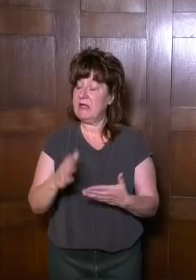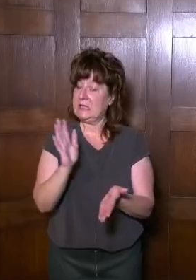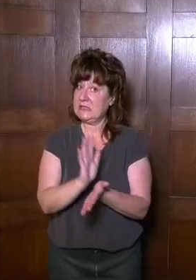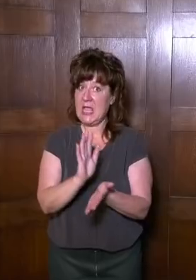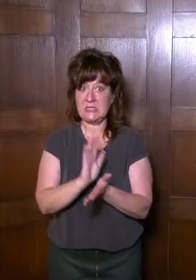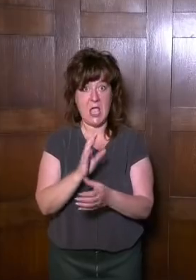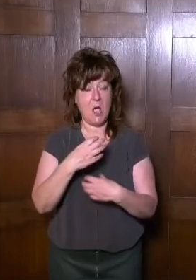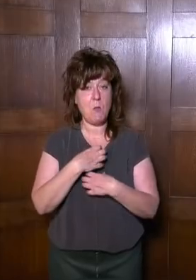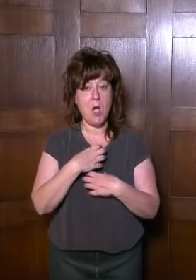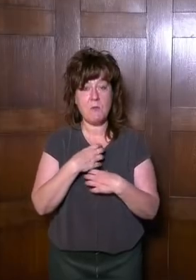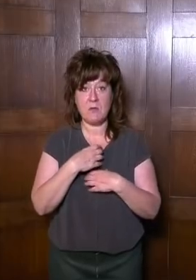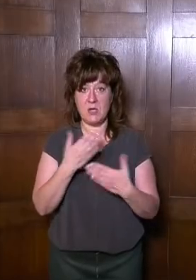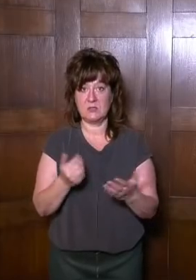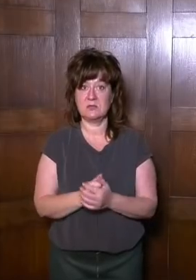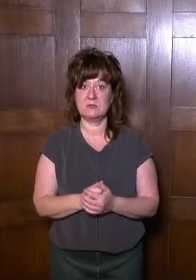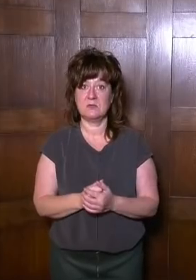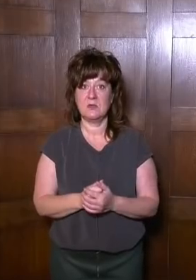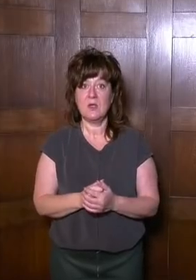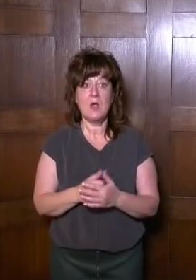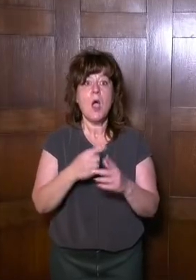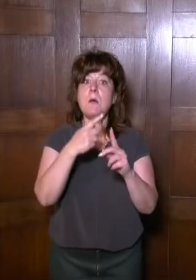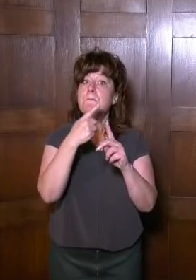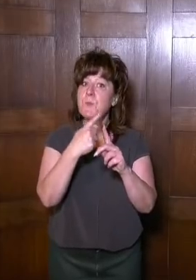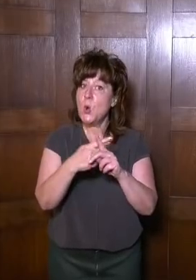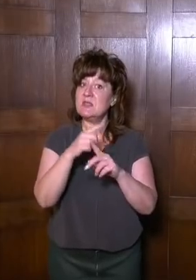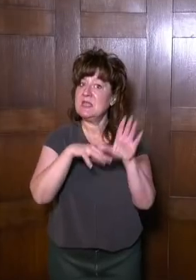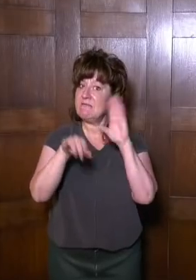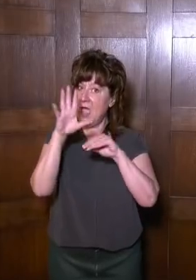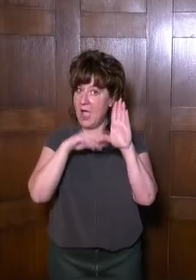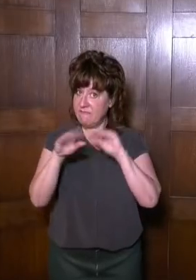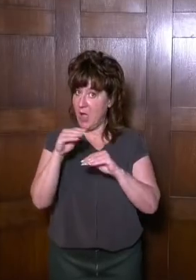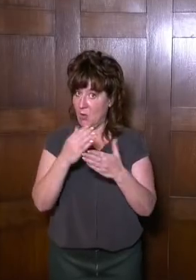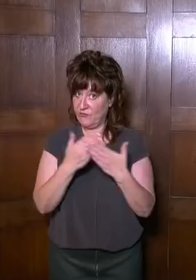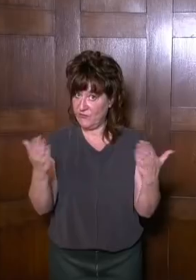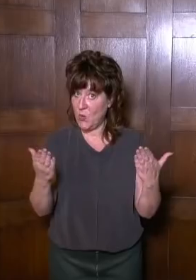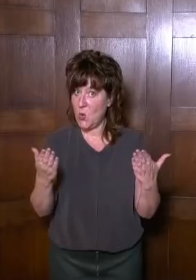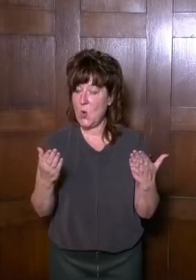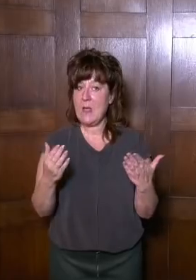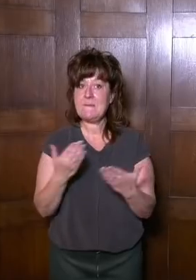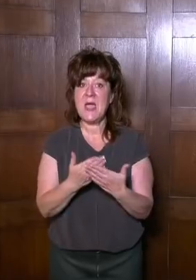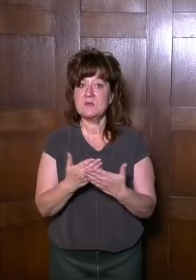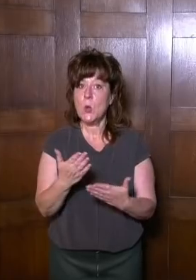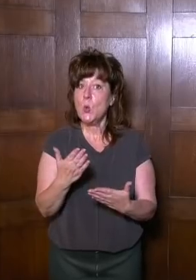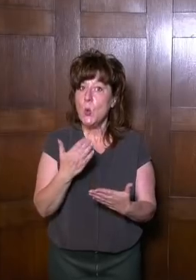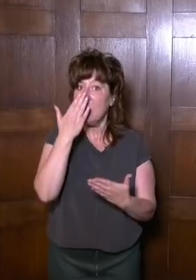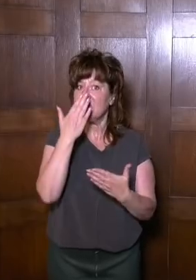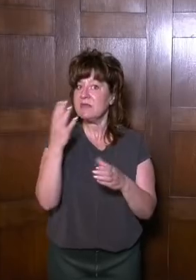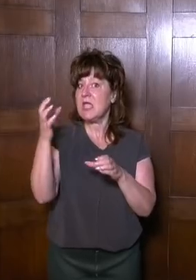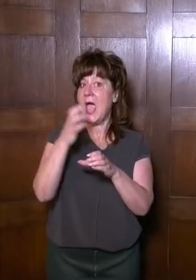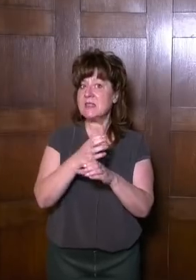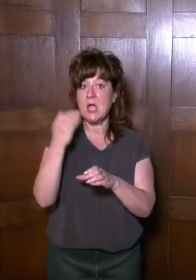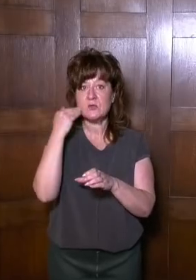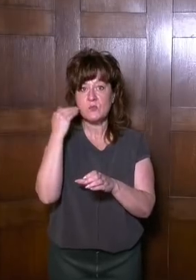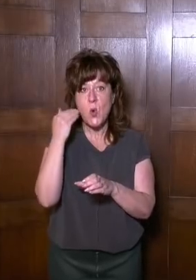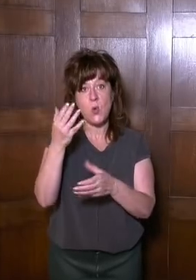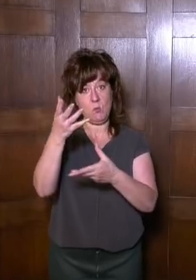problematisch. Positive Erfahrungen haben wir damit gemacht, dass dann auch wirklich kurzfristig nochmal Ersatzwohnungen zur Verfügung gestellt